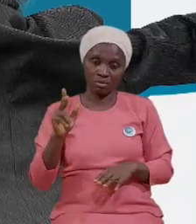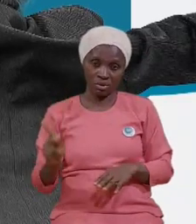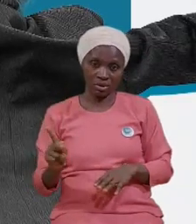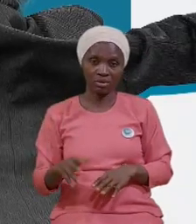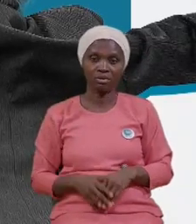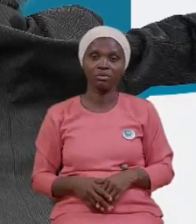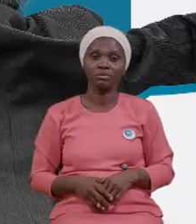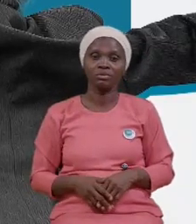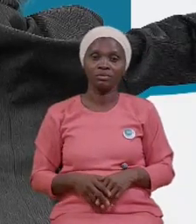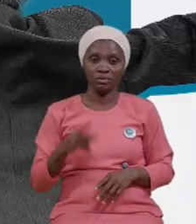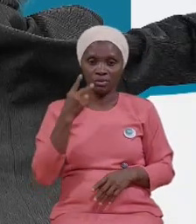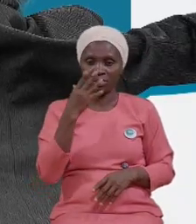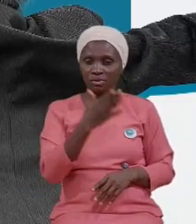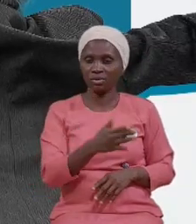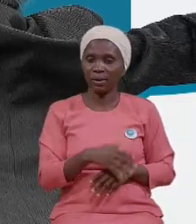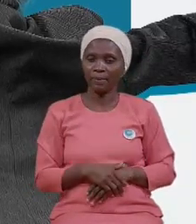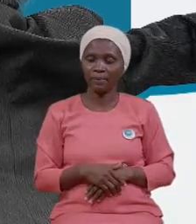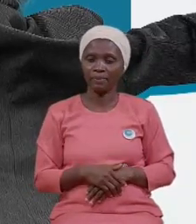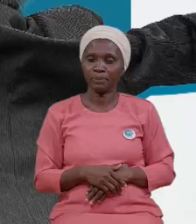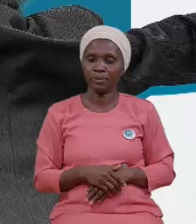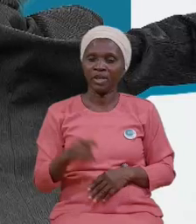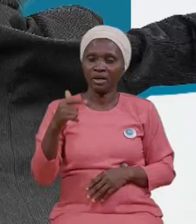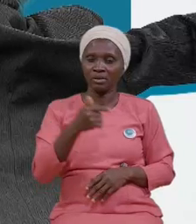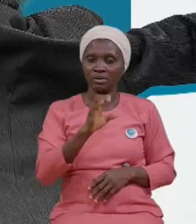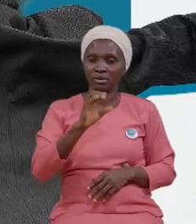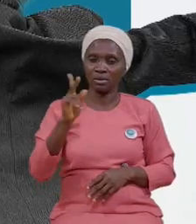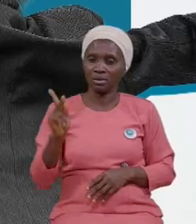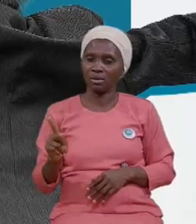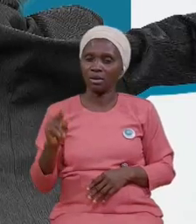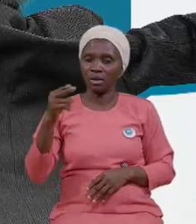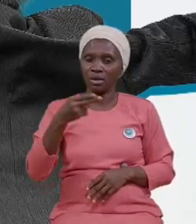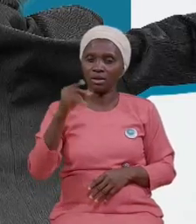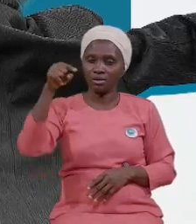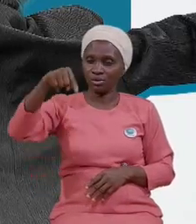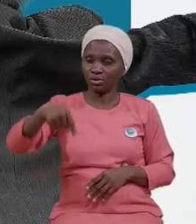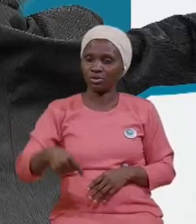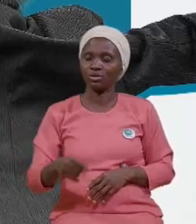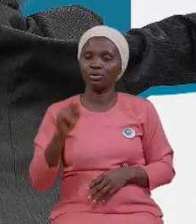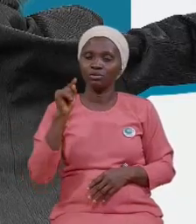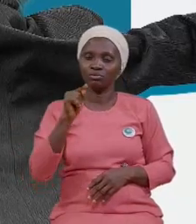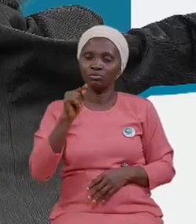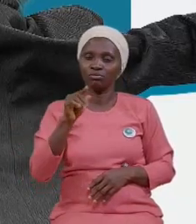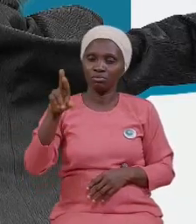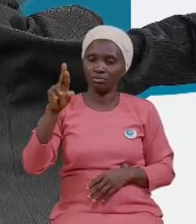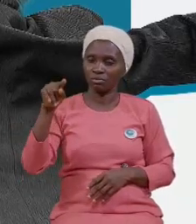Cliquez dessus et remplissez le formulaire pour que nous puissions vous aider davantage.